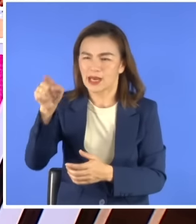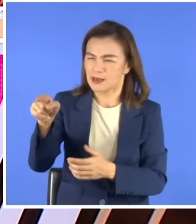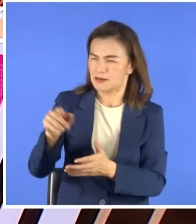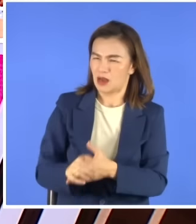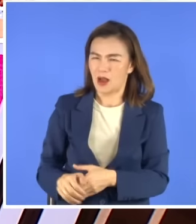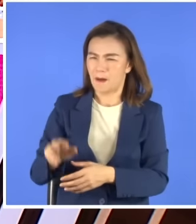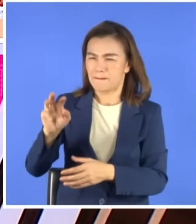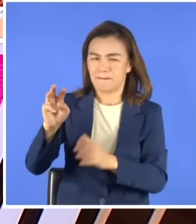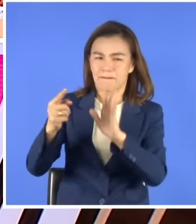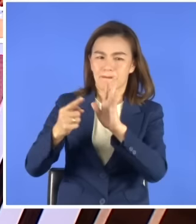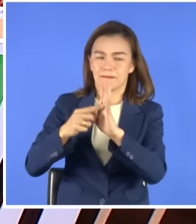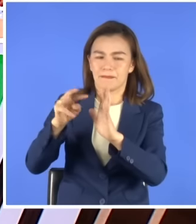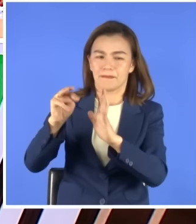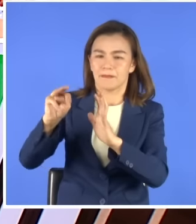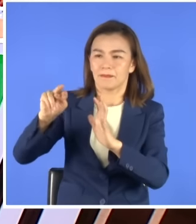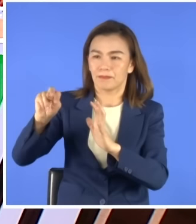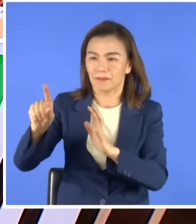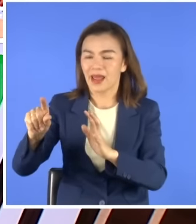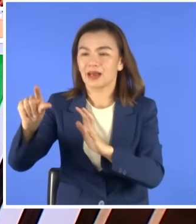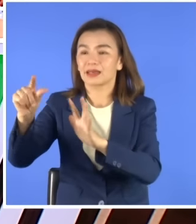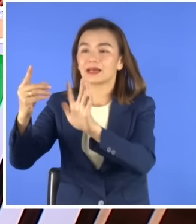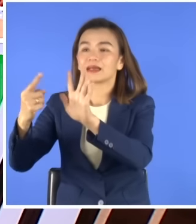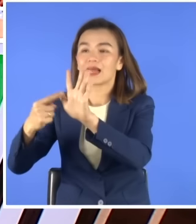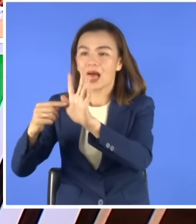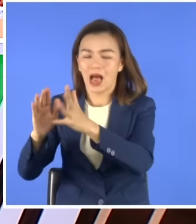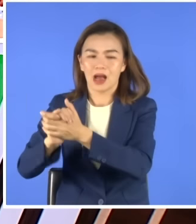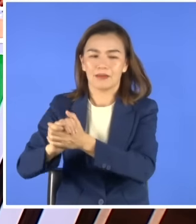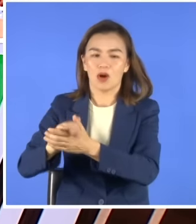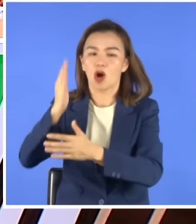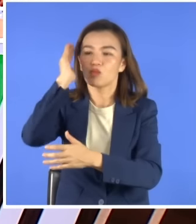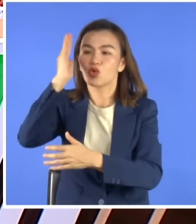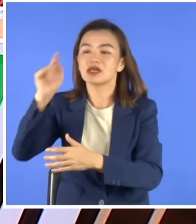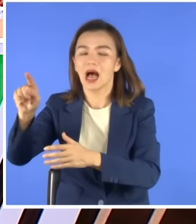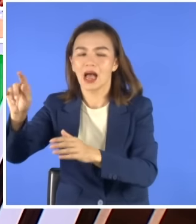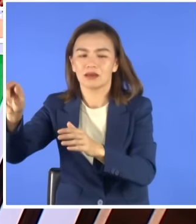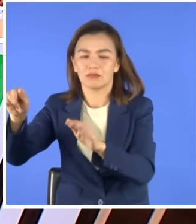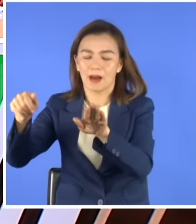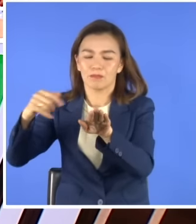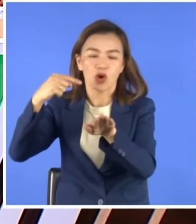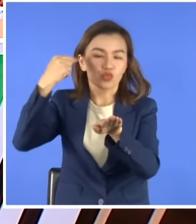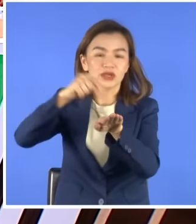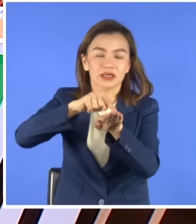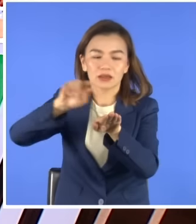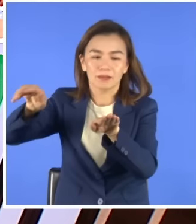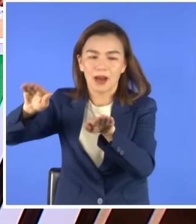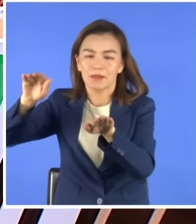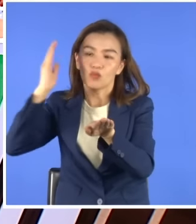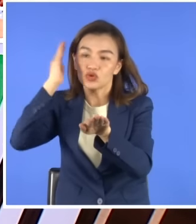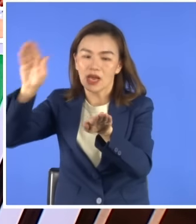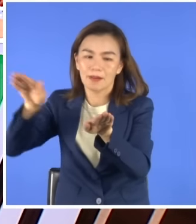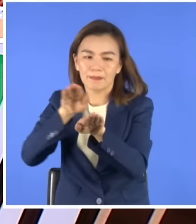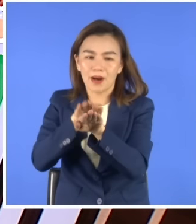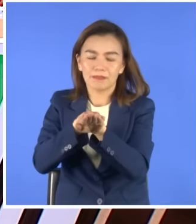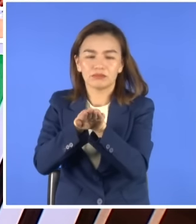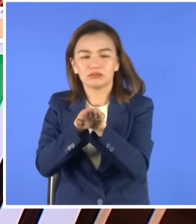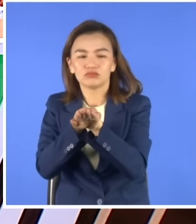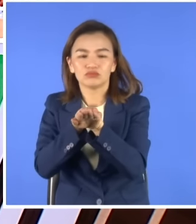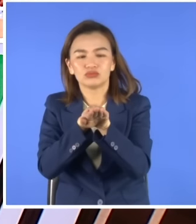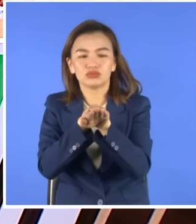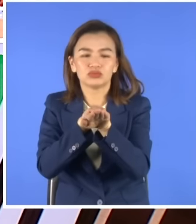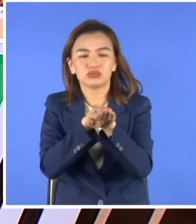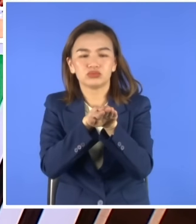แมงดาทะเลอ๋อเหรอแมงดาทะเลเนี่ยพฤติกรรมตัวู้เนี่ยมันจะเกาะตัวเมียไปตลอดใช่ตัวเมจะไปวางไข่ทีตัวผู้ก็อยู่ข้าง